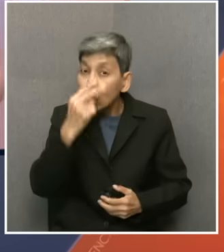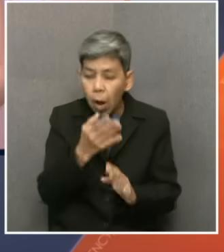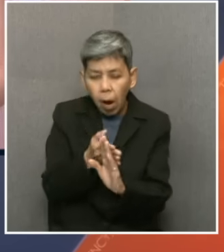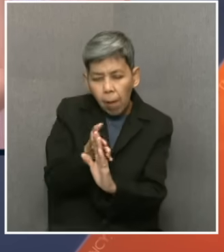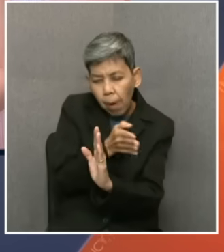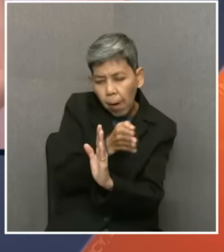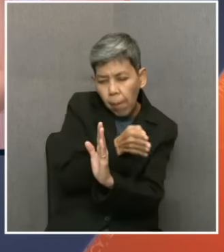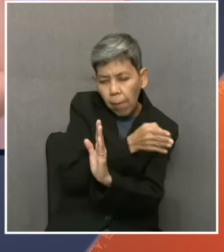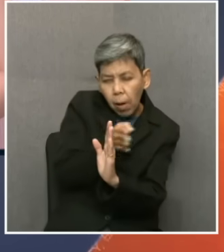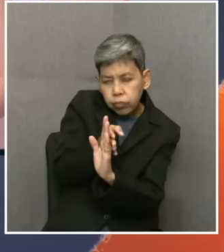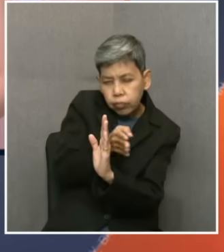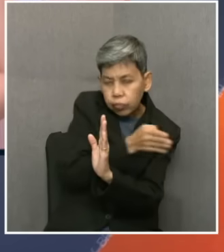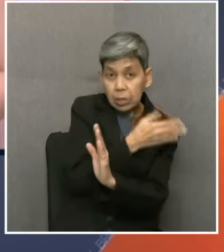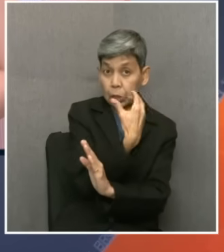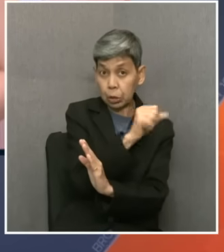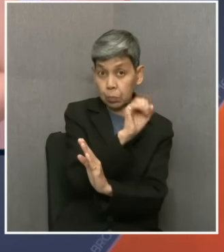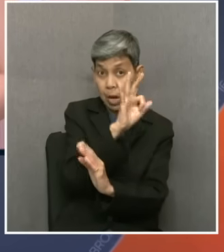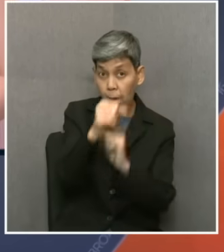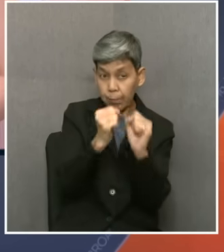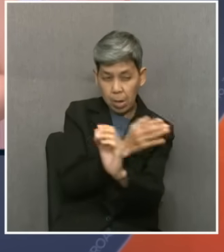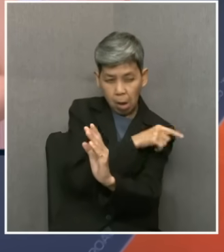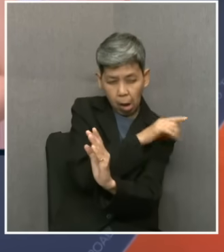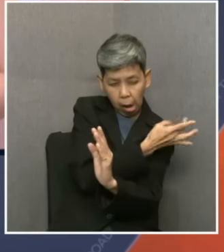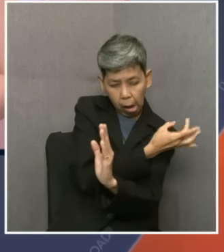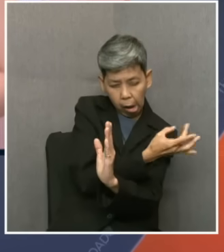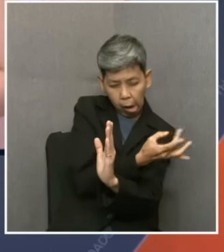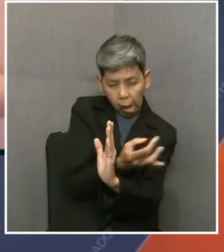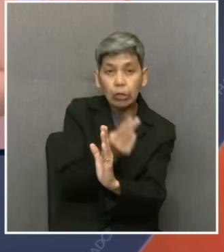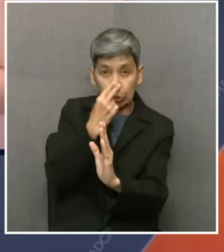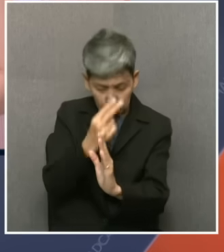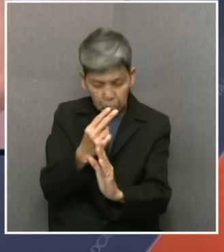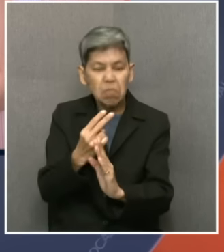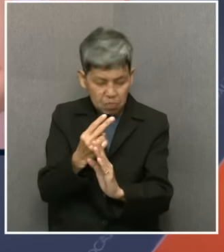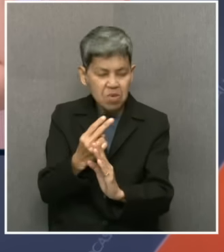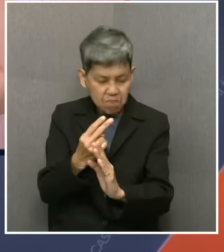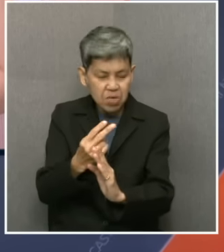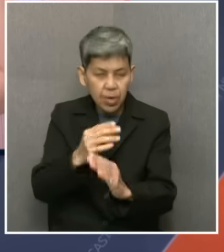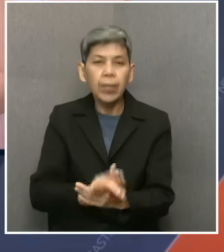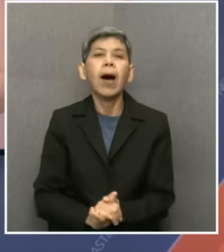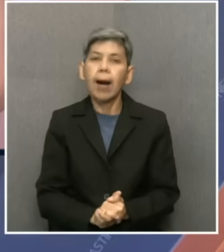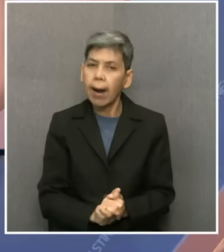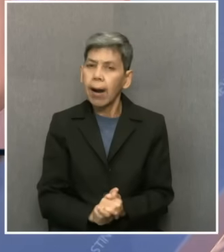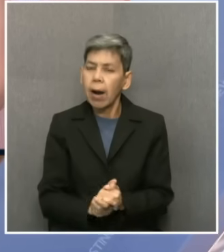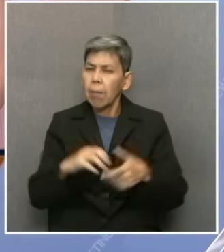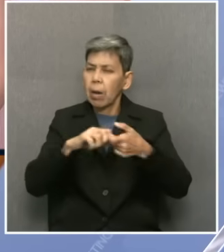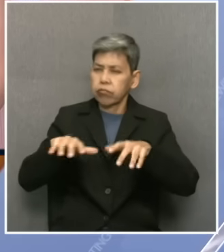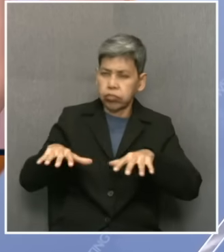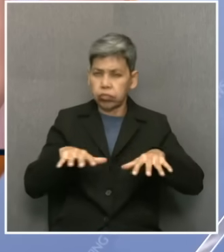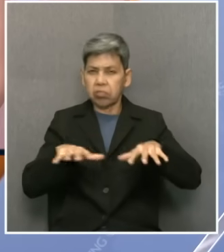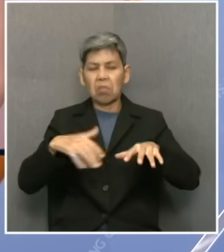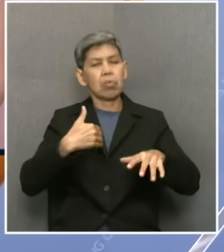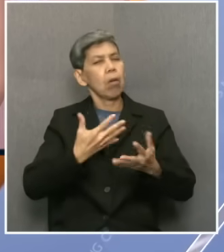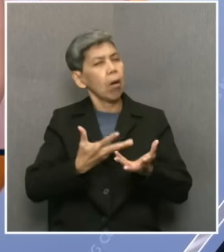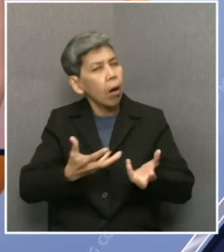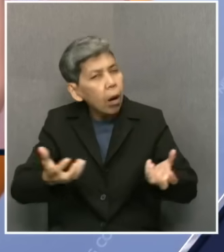นกลับไปดูนะคะในรอบ19ปีที่ผ่านมามีเหตุแผ่นดินไหวรุนแรงเกิดขึ้นที่ไหนบ้างแน่นอนพอเกิดขึ้น นแรงก็จะมีความสูญ